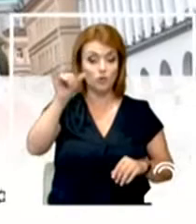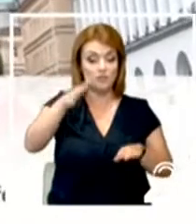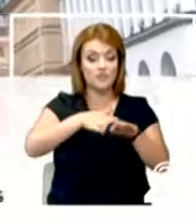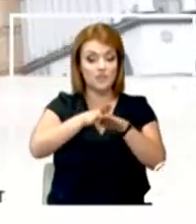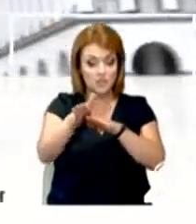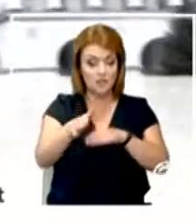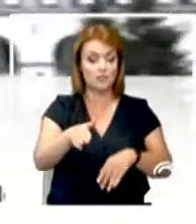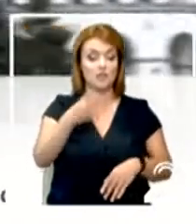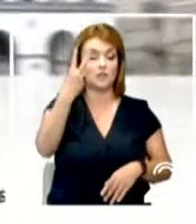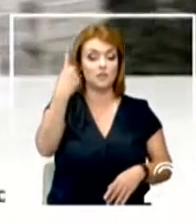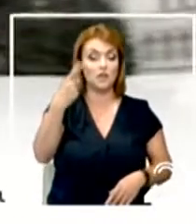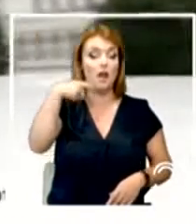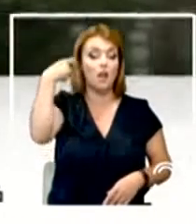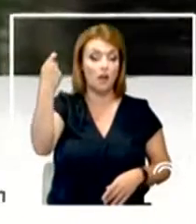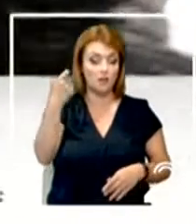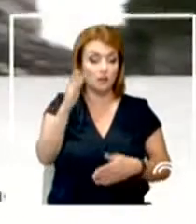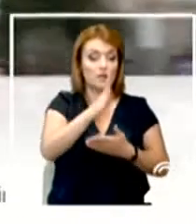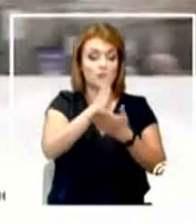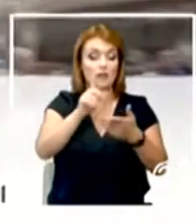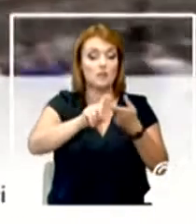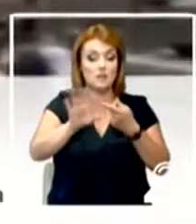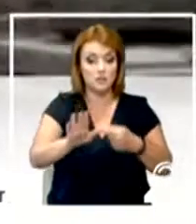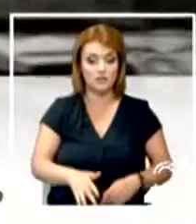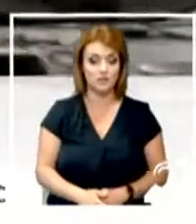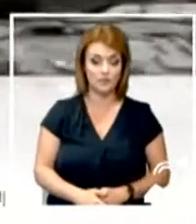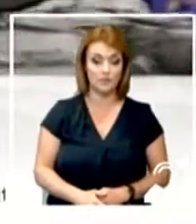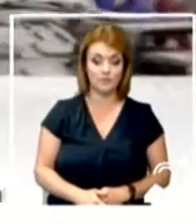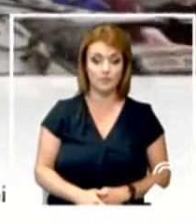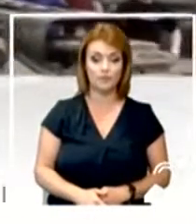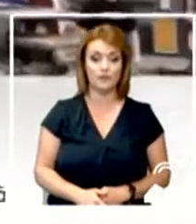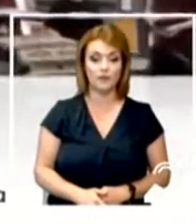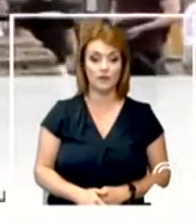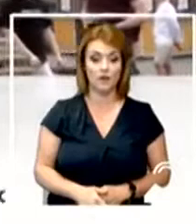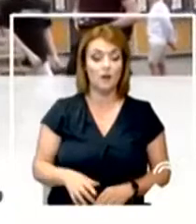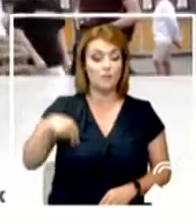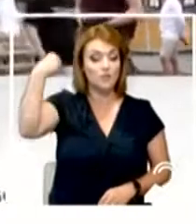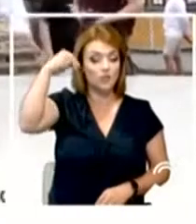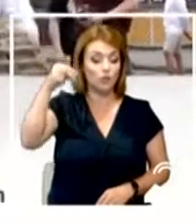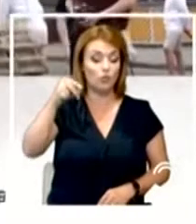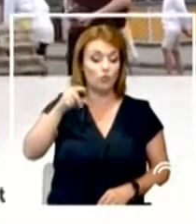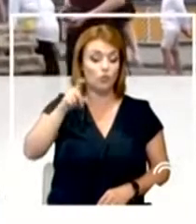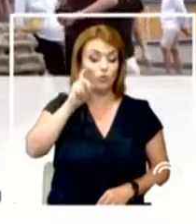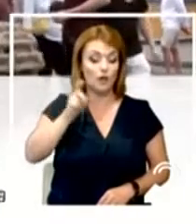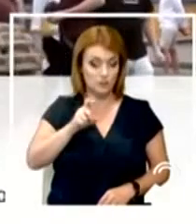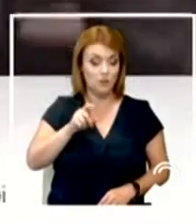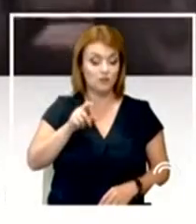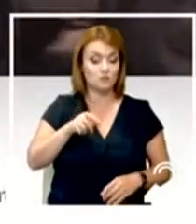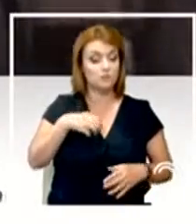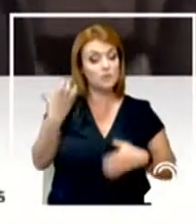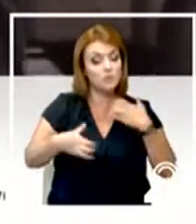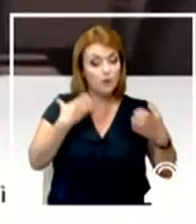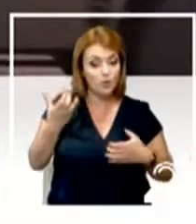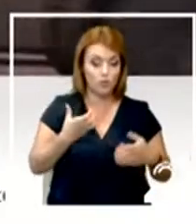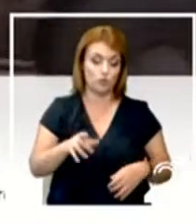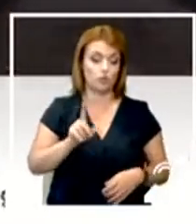ani de la declararea independenței Ucrainei, cât și în ajun de ziua drapelului național. El a reamintit că Rusia obișnuiește să folosească datele